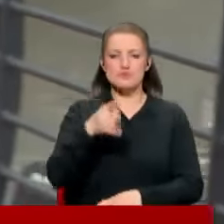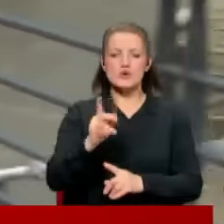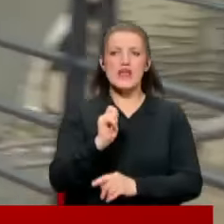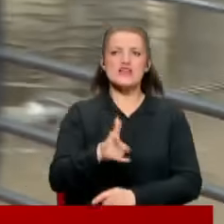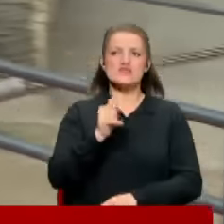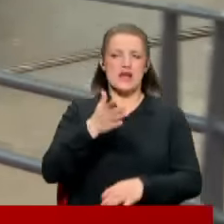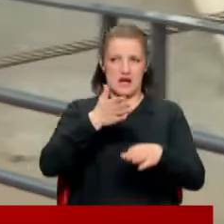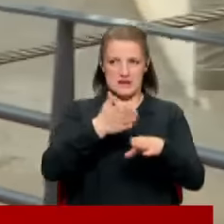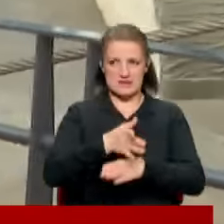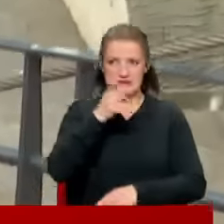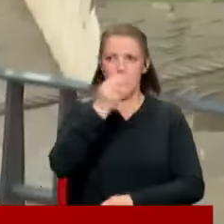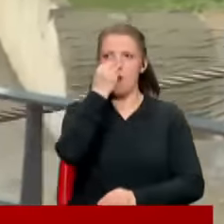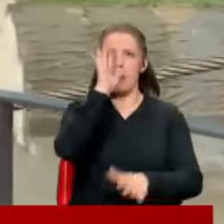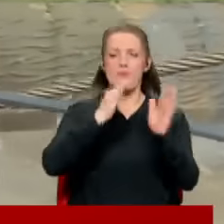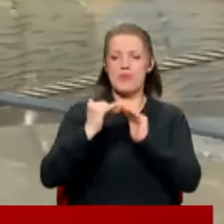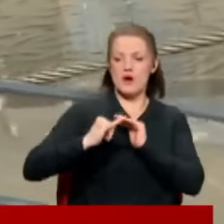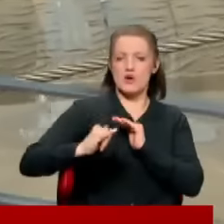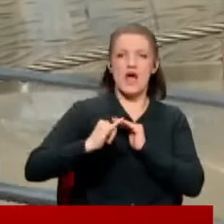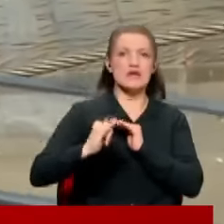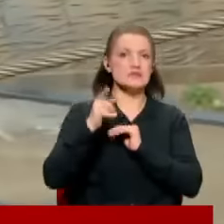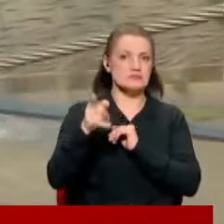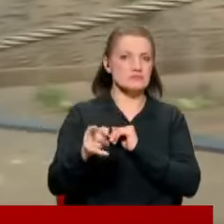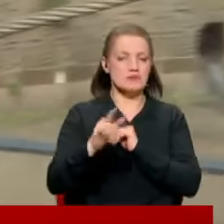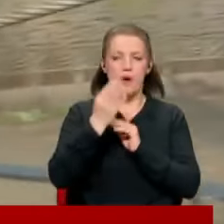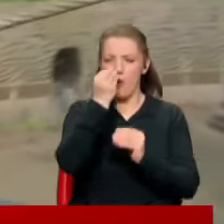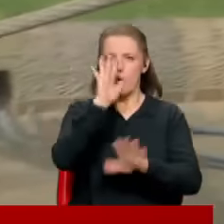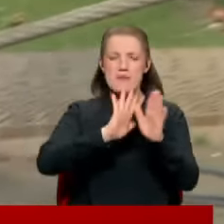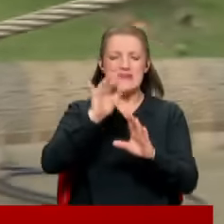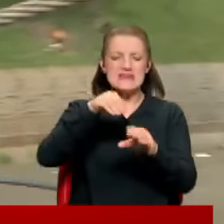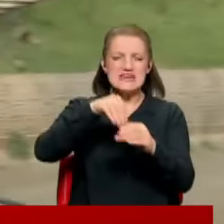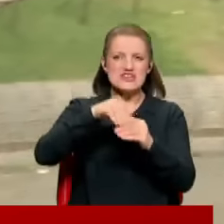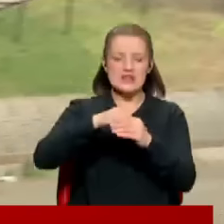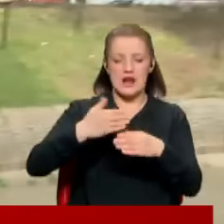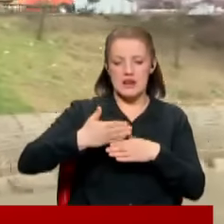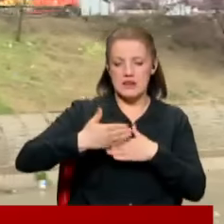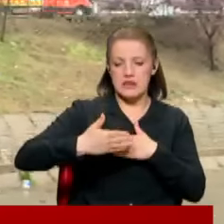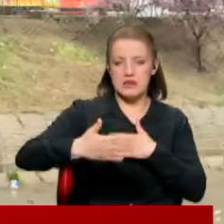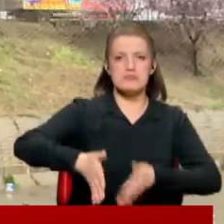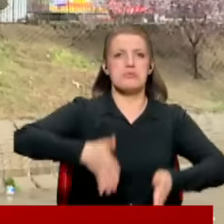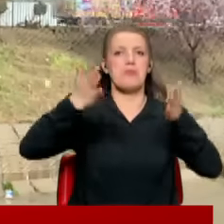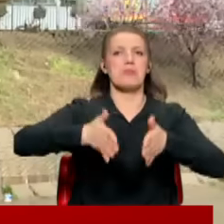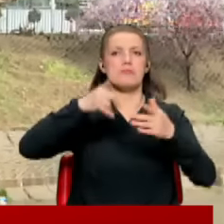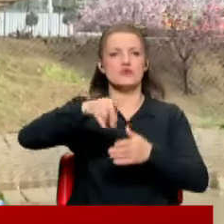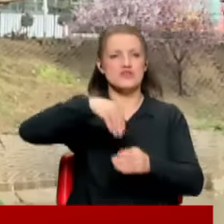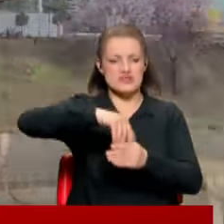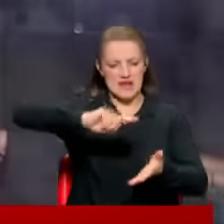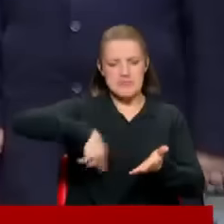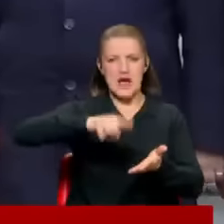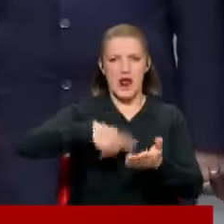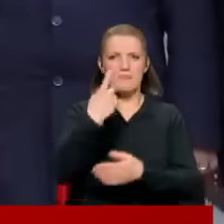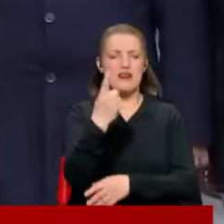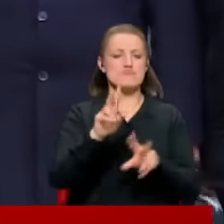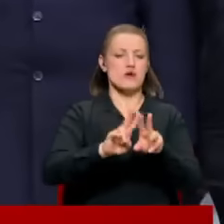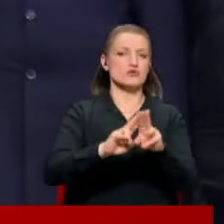ilçe aslında ormana komşu ilçelerden ama ormanın içine doğru ilerliyor. Ve bunun için atılan imzalardan biri de